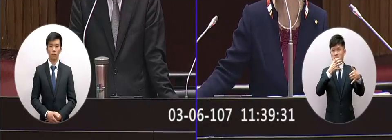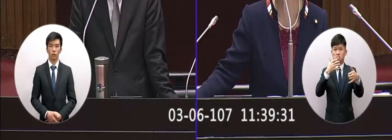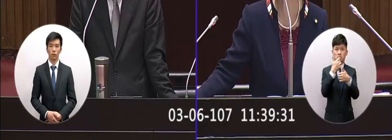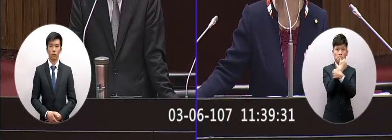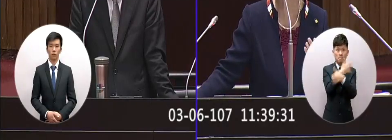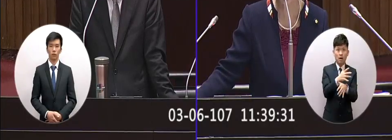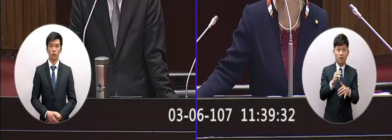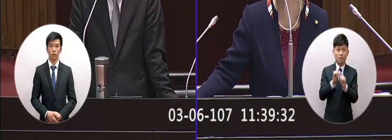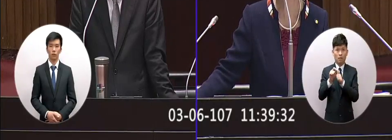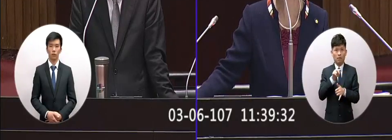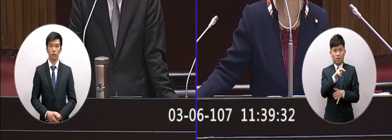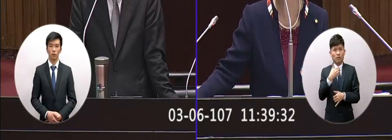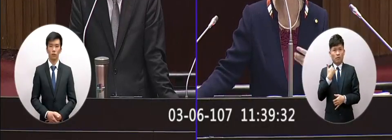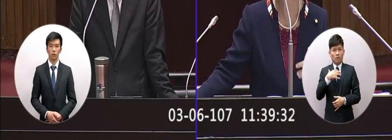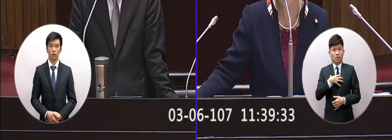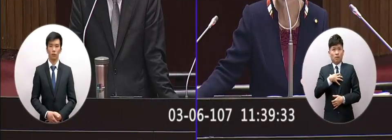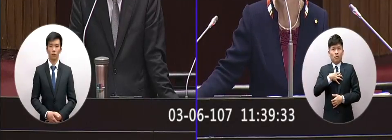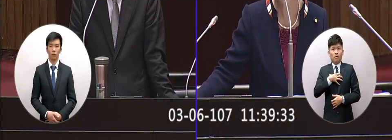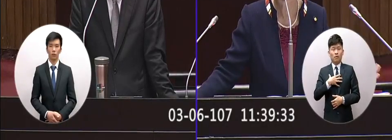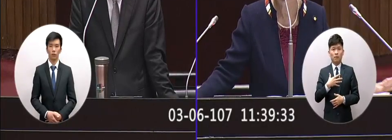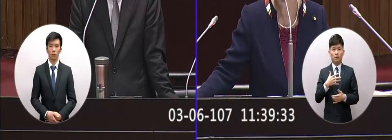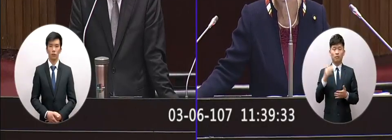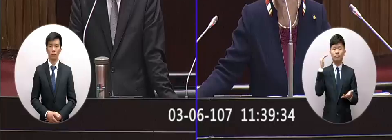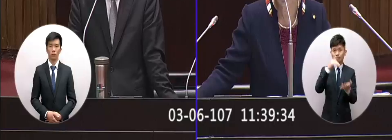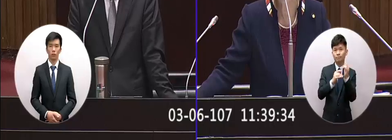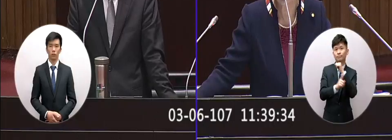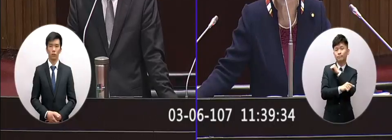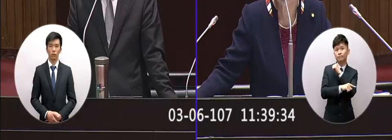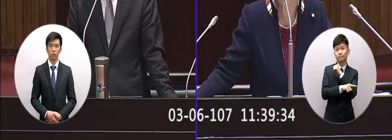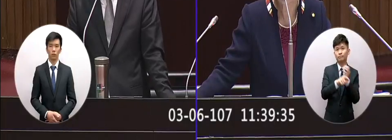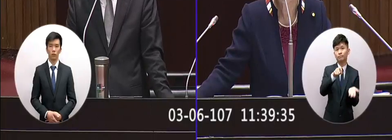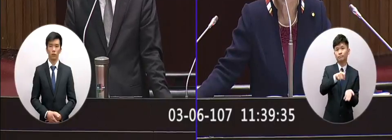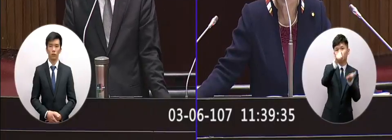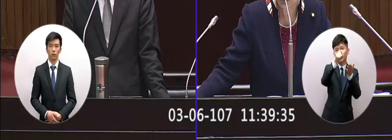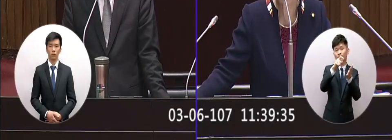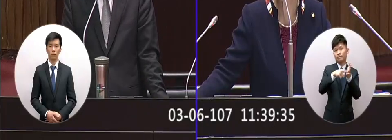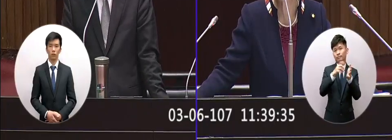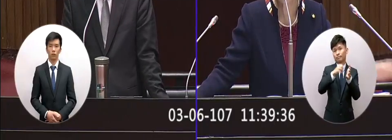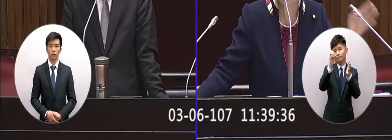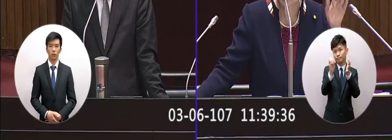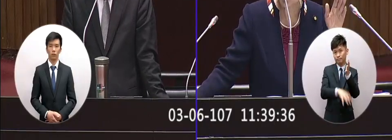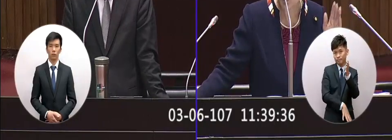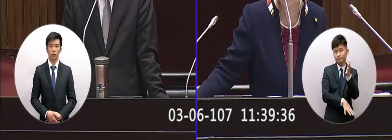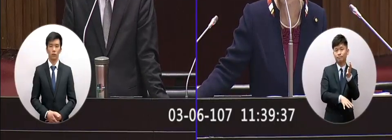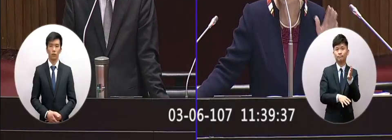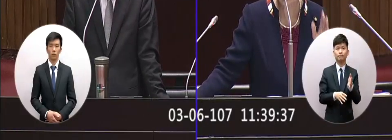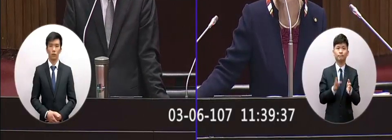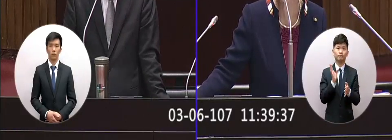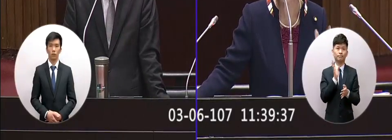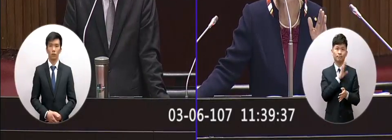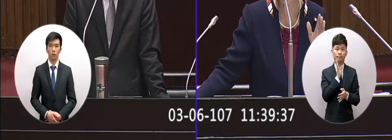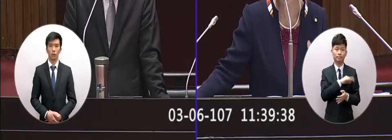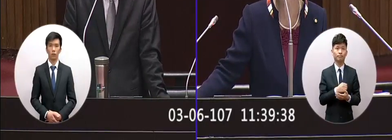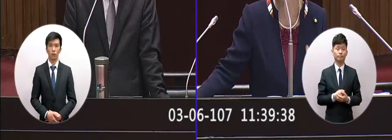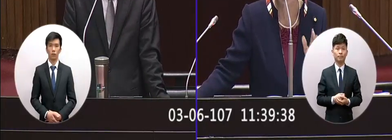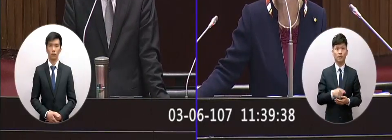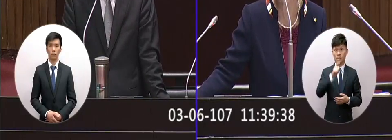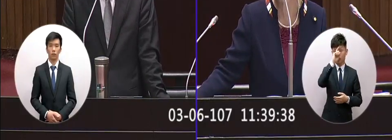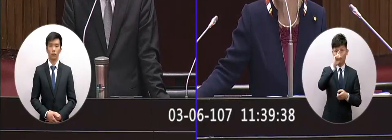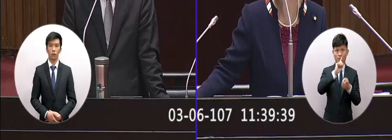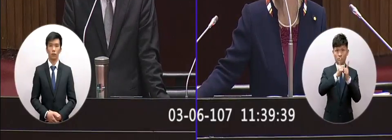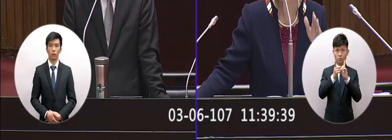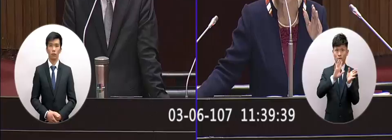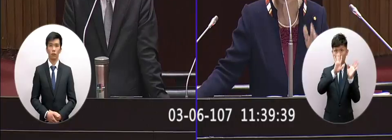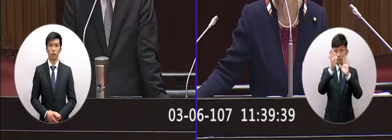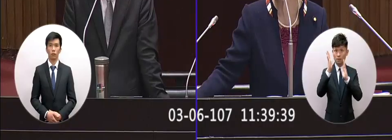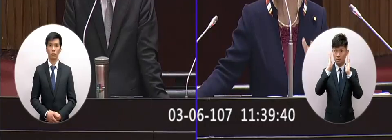非常大的轰动，最后当然他这个撤销提名。那我们希望说，在这次转型正义的这个委员会里